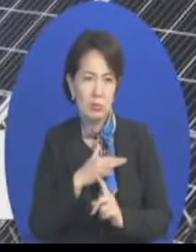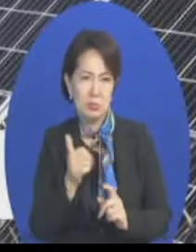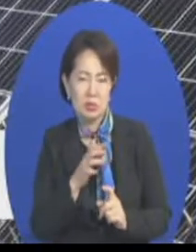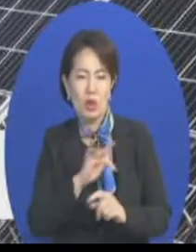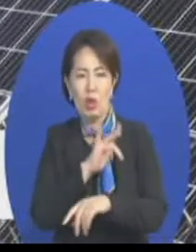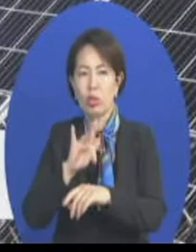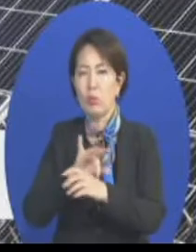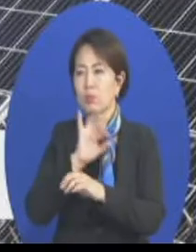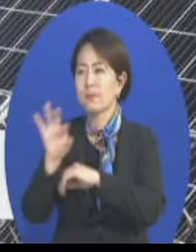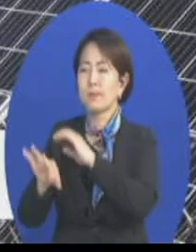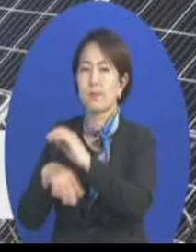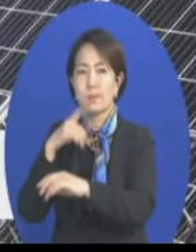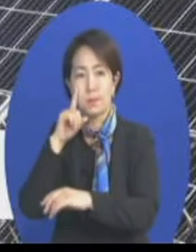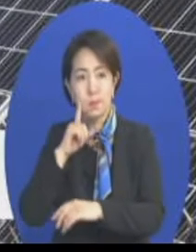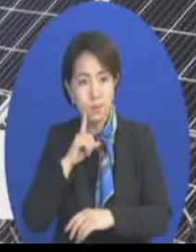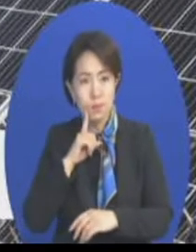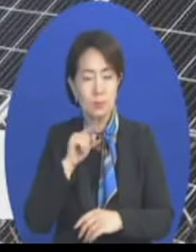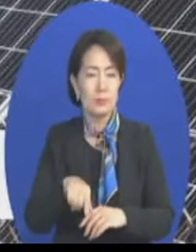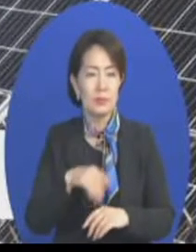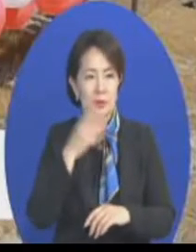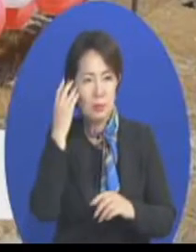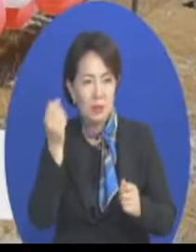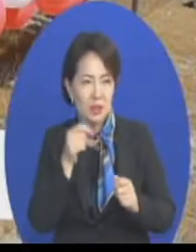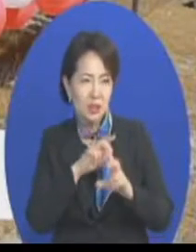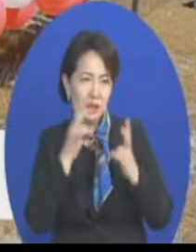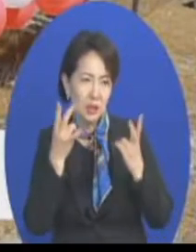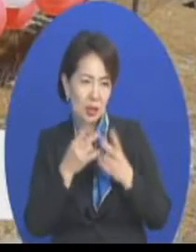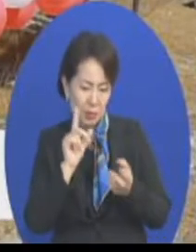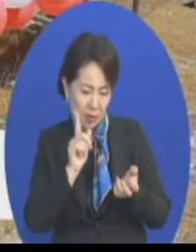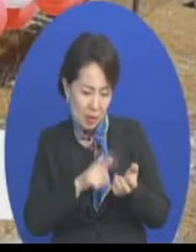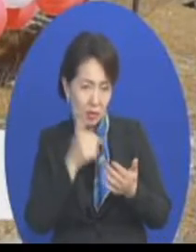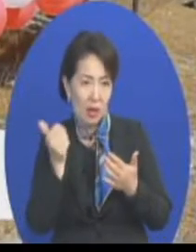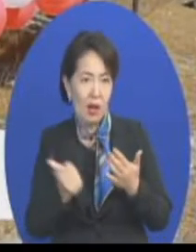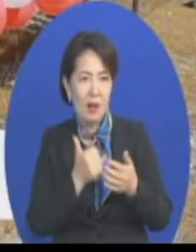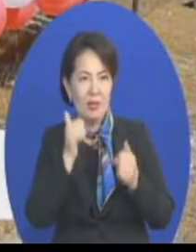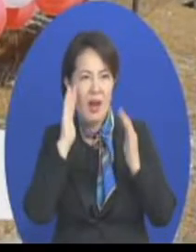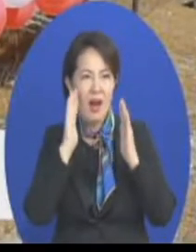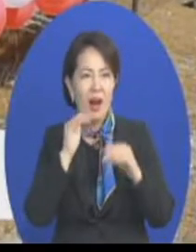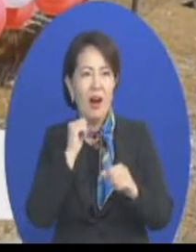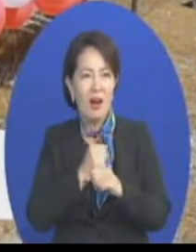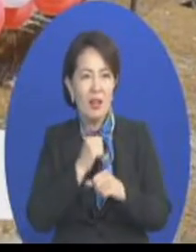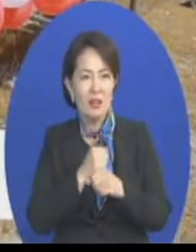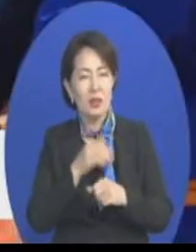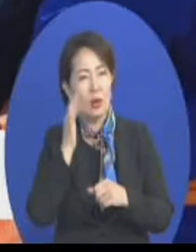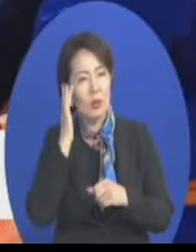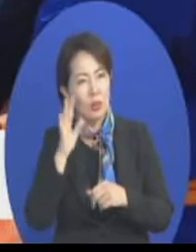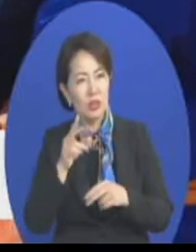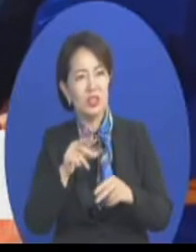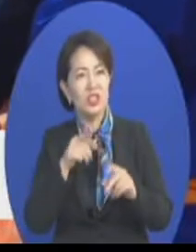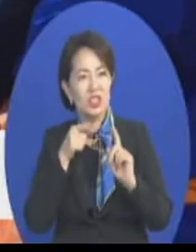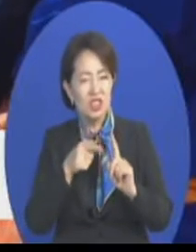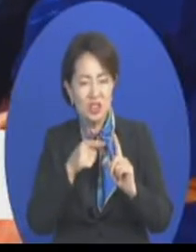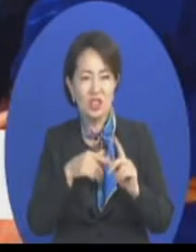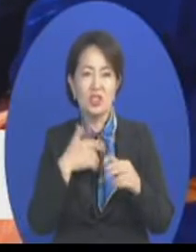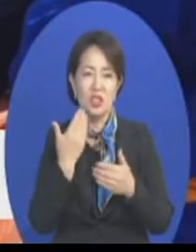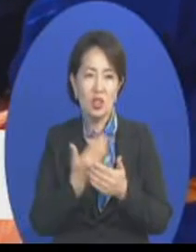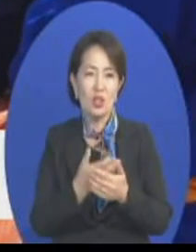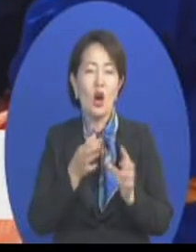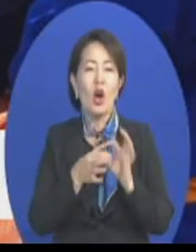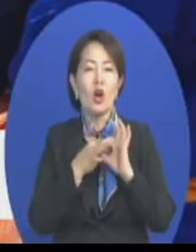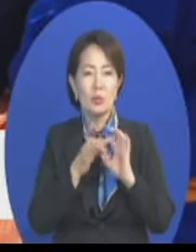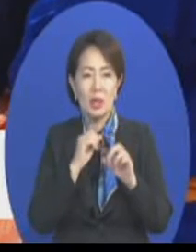суурших сонирхол байгааг хэлж байна. Тиймээс малчтын нийгмийн хэрэгцээг хангаж ажиллах талаар анхаарч бодлого чиглэлээ тусгана гэдгийг